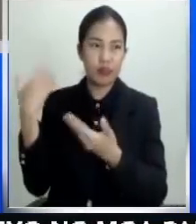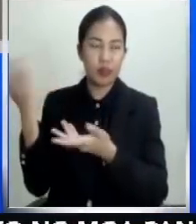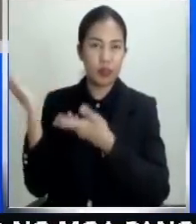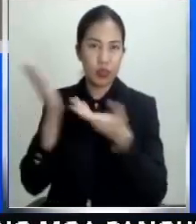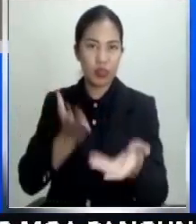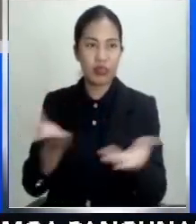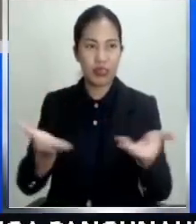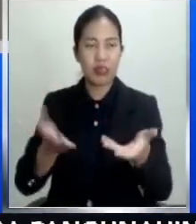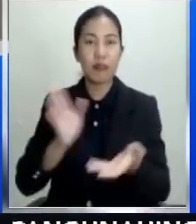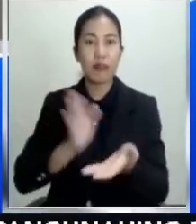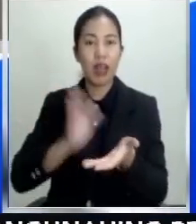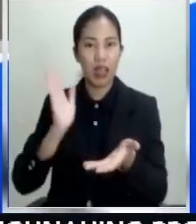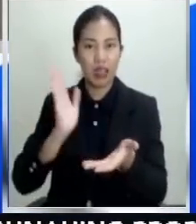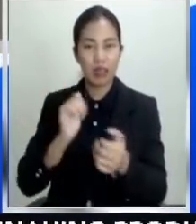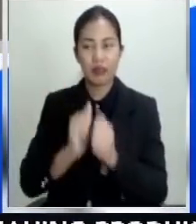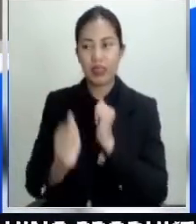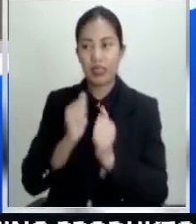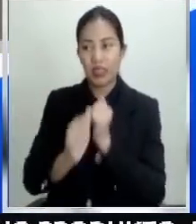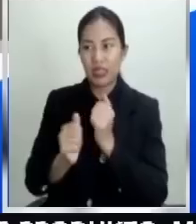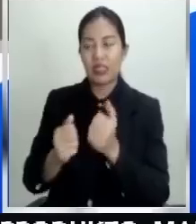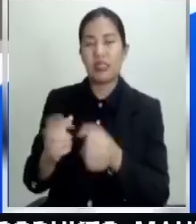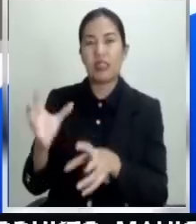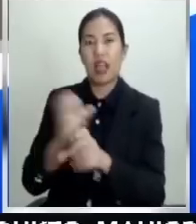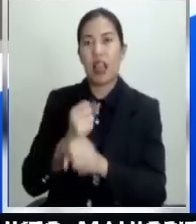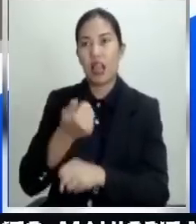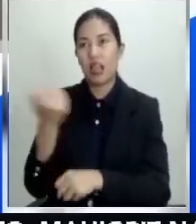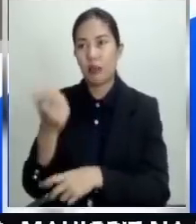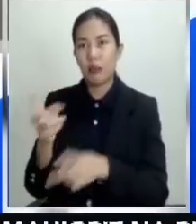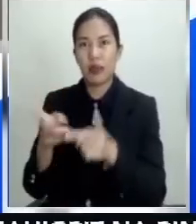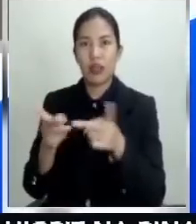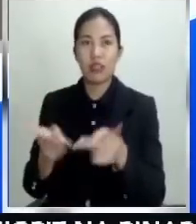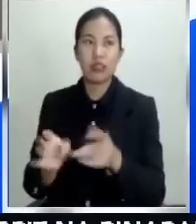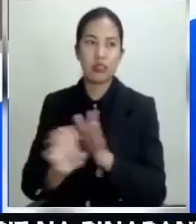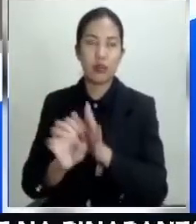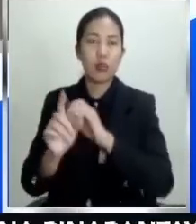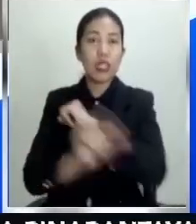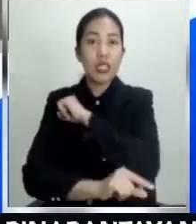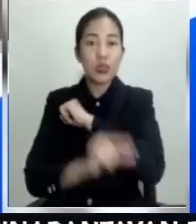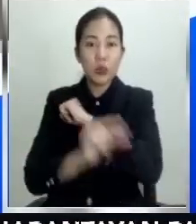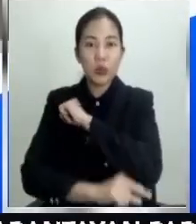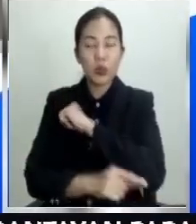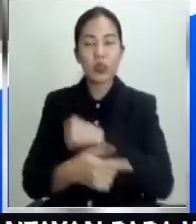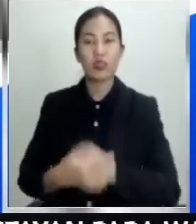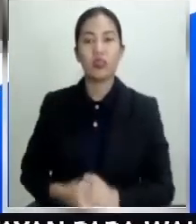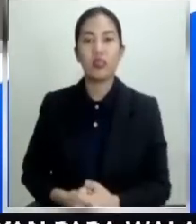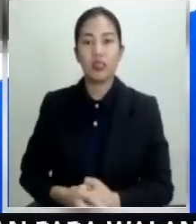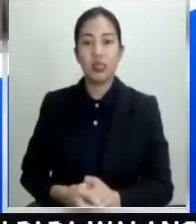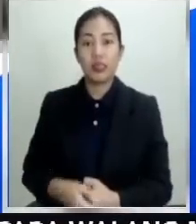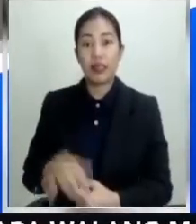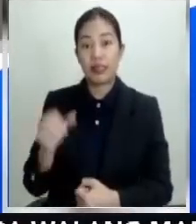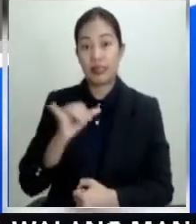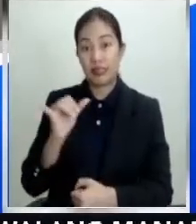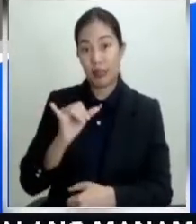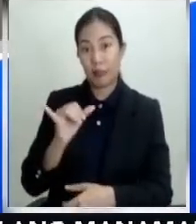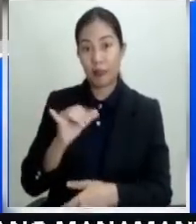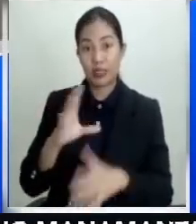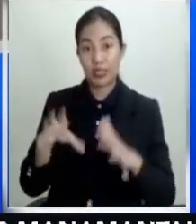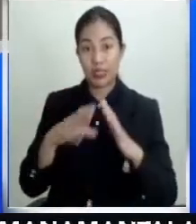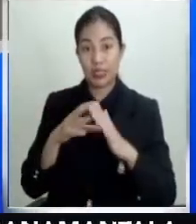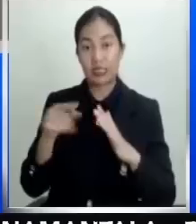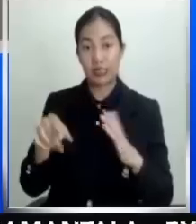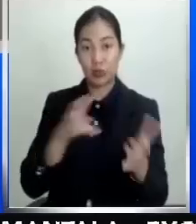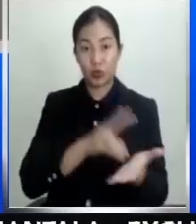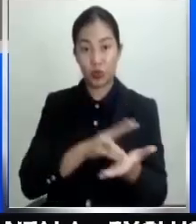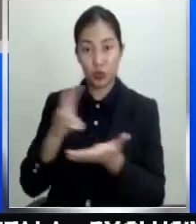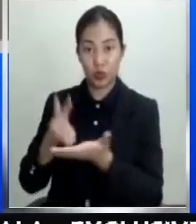kami kukuha din sa Quezon. Sa Barangay Budyaw sa parehong bayan, tinulungan na ng mga kawani ng Daraga Municipal